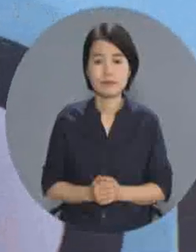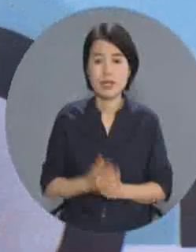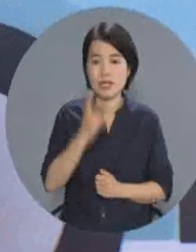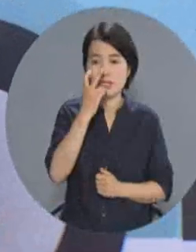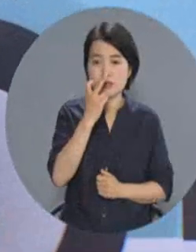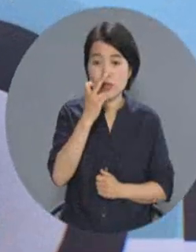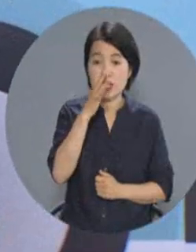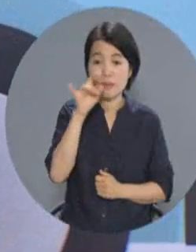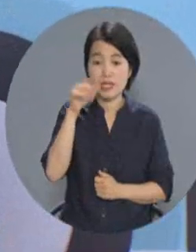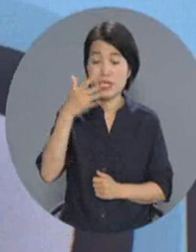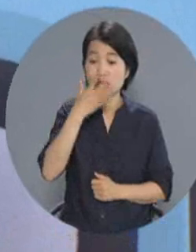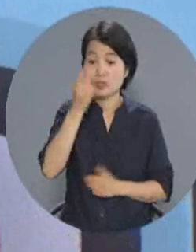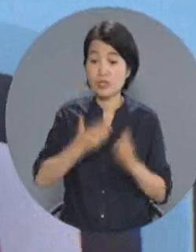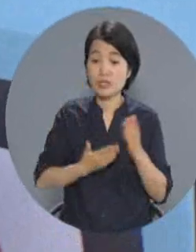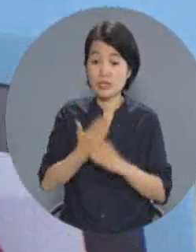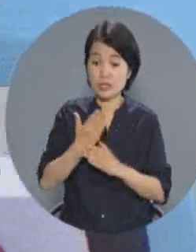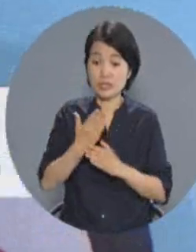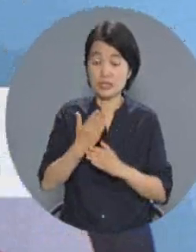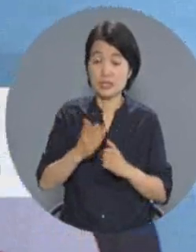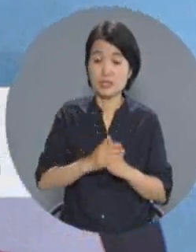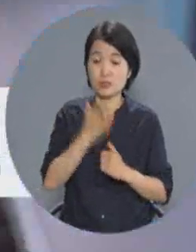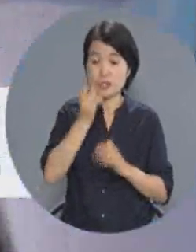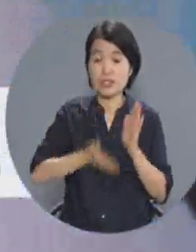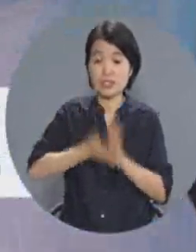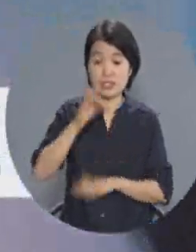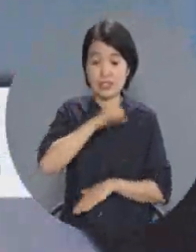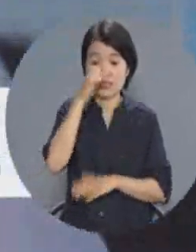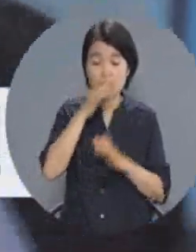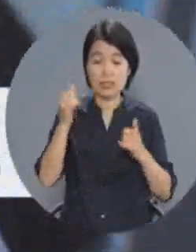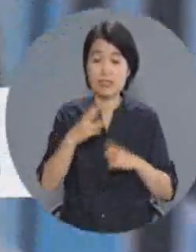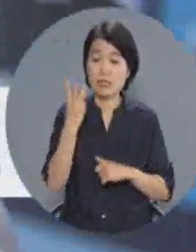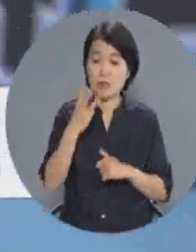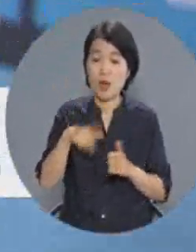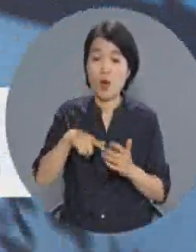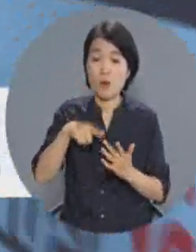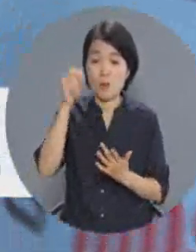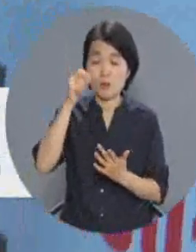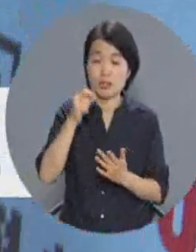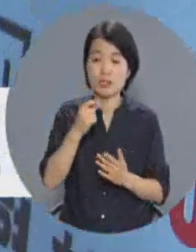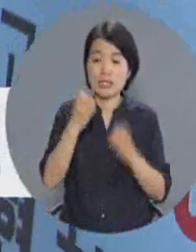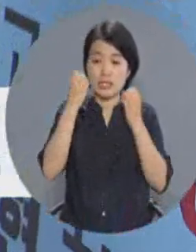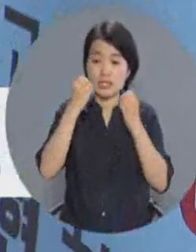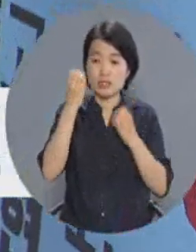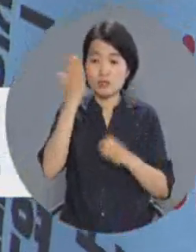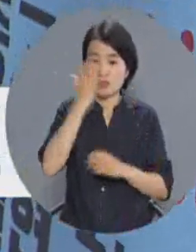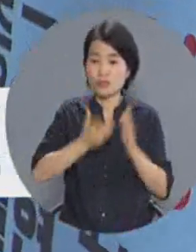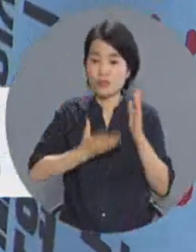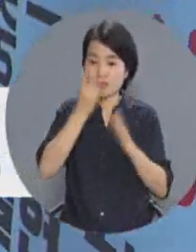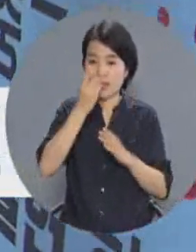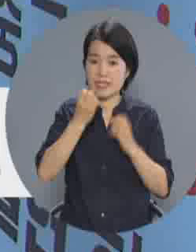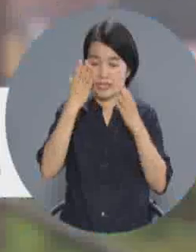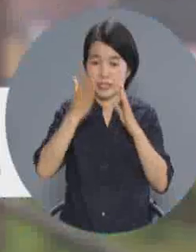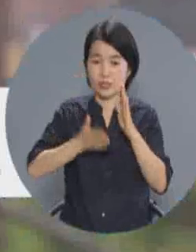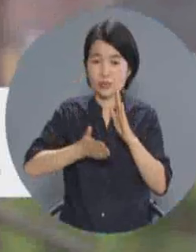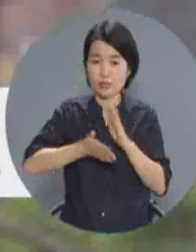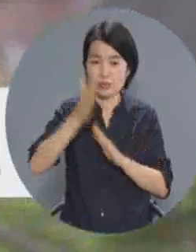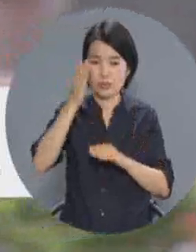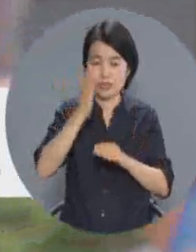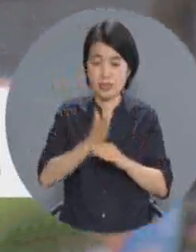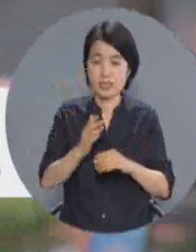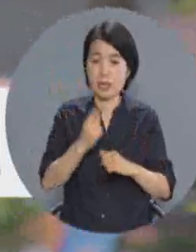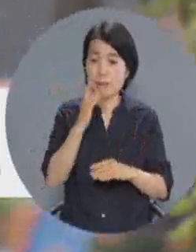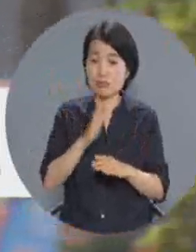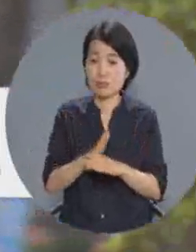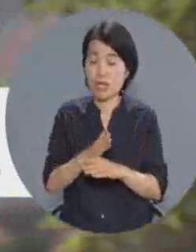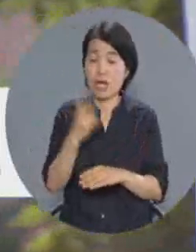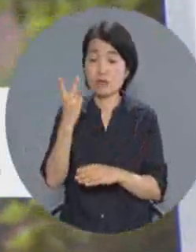최미희 순천시의원 당선인. 3명을 뽑는 순천의 중심 신도시 선거구에서 진보당 소속으로 민주당